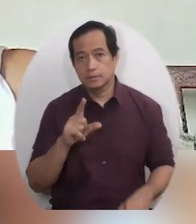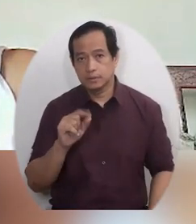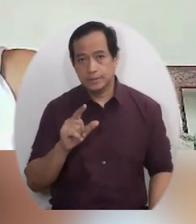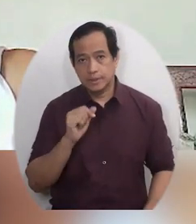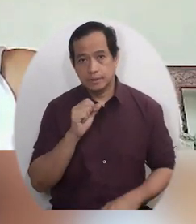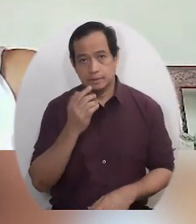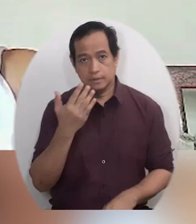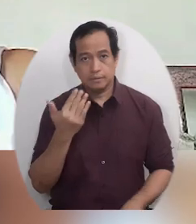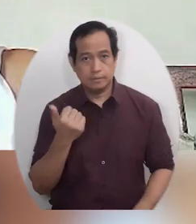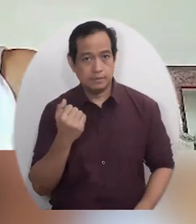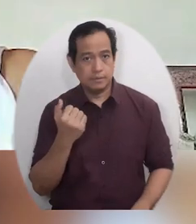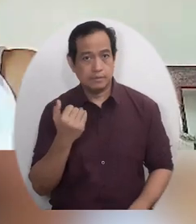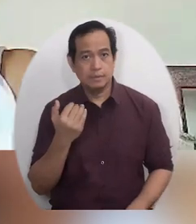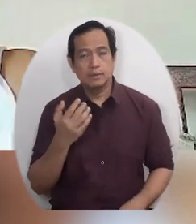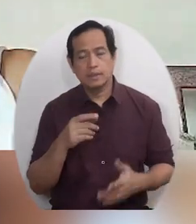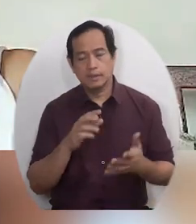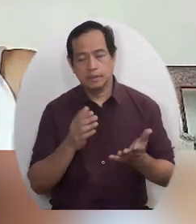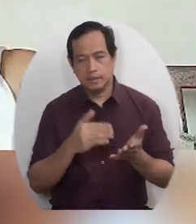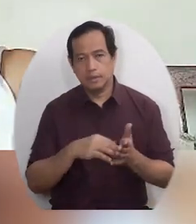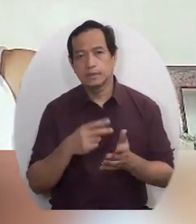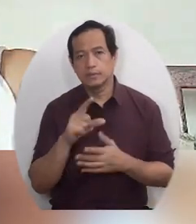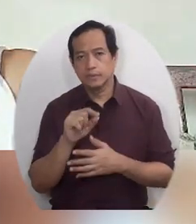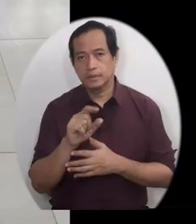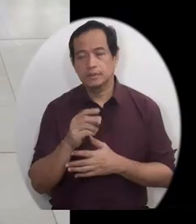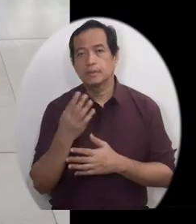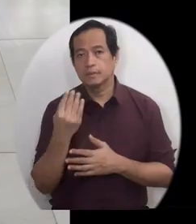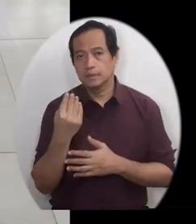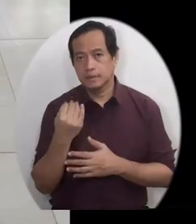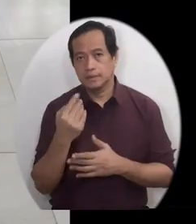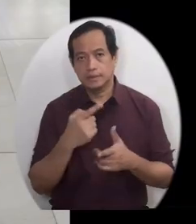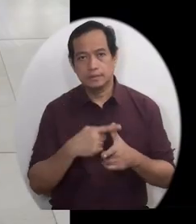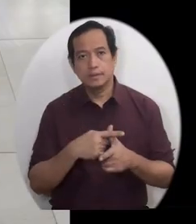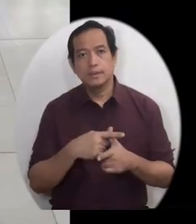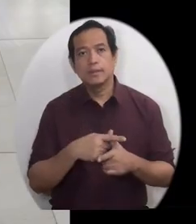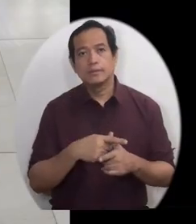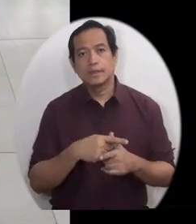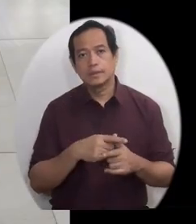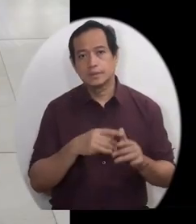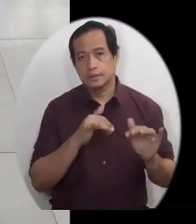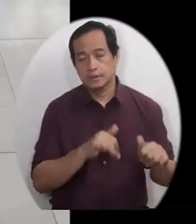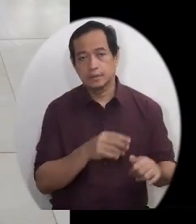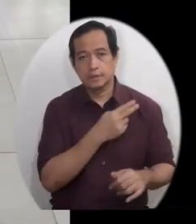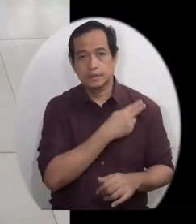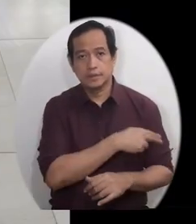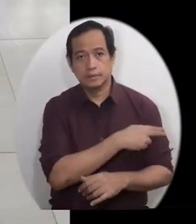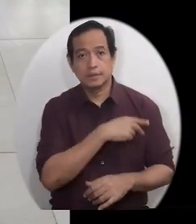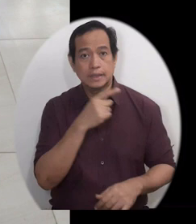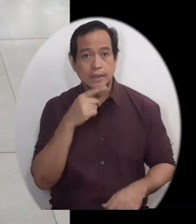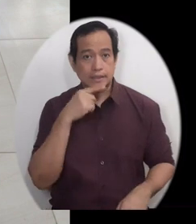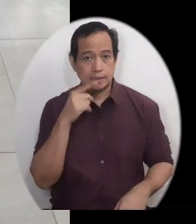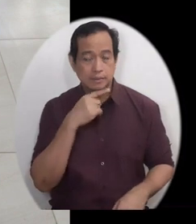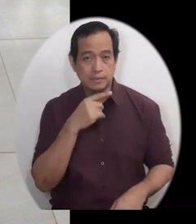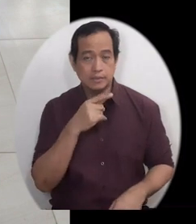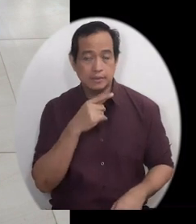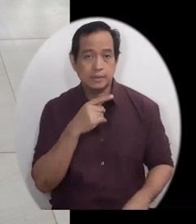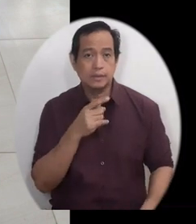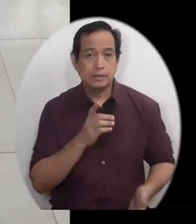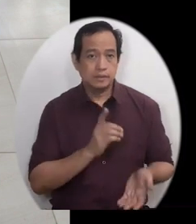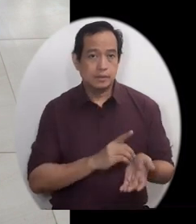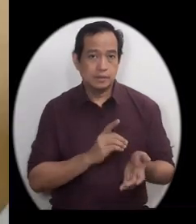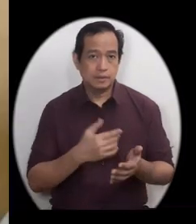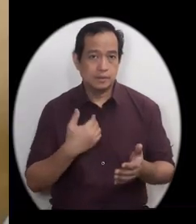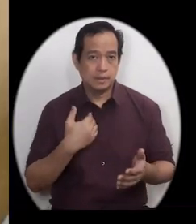2014, na-admit siya sa ospital. At ang sabi naman ng doktor na may namamagang ugat daw sa utak ng Mama